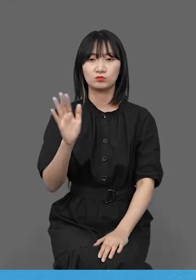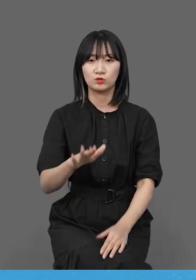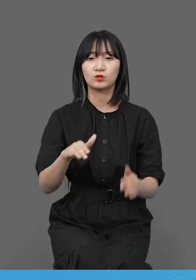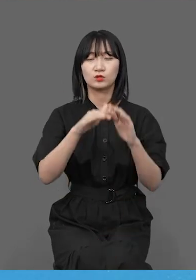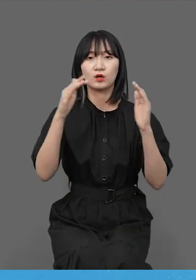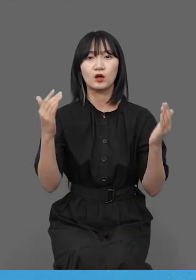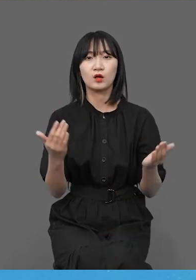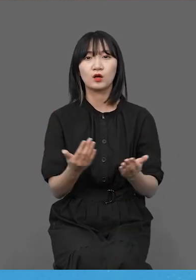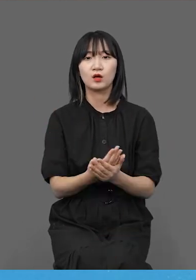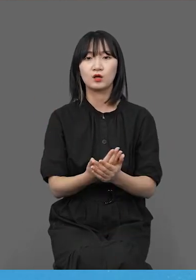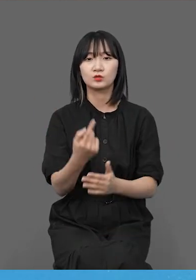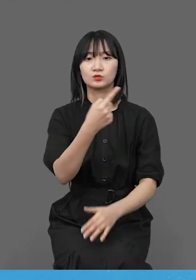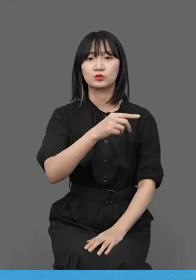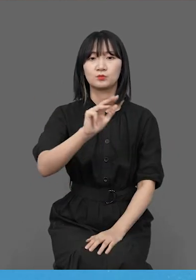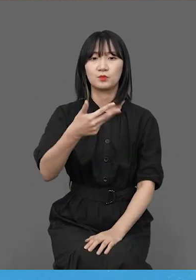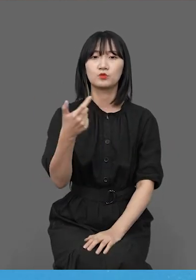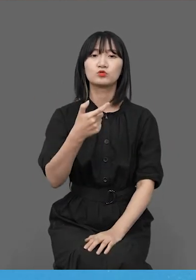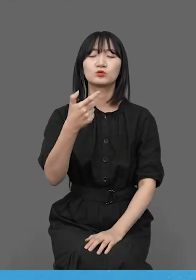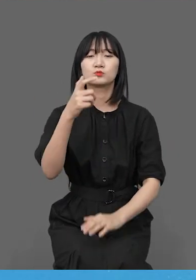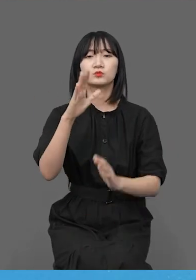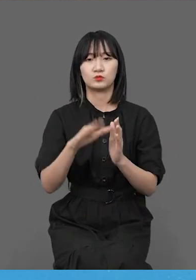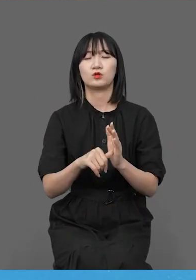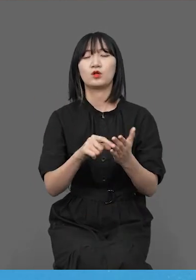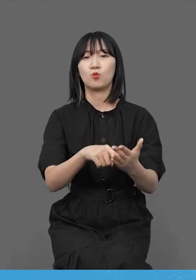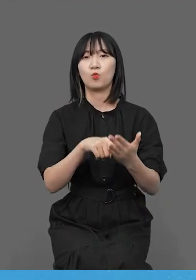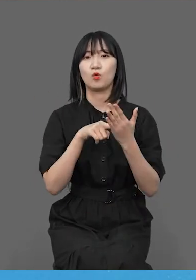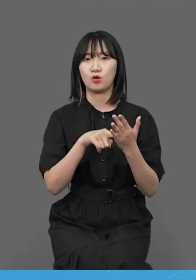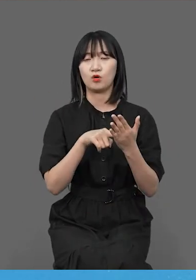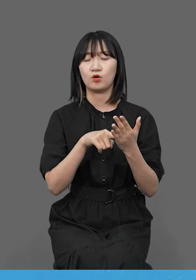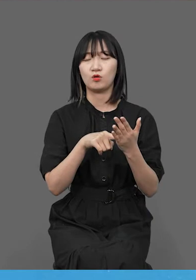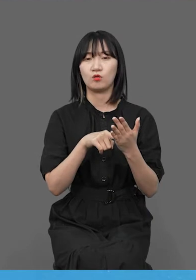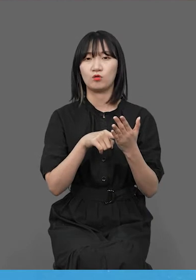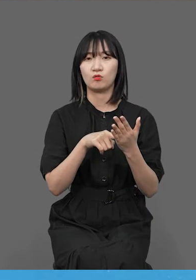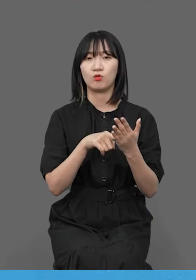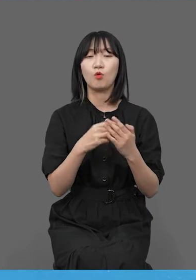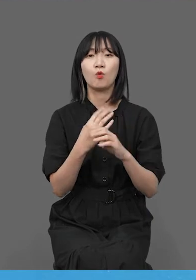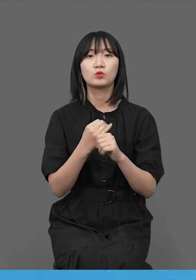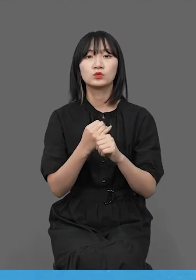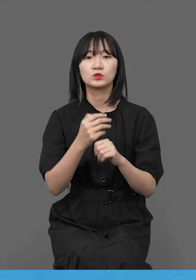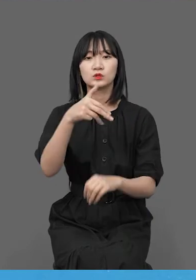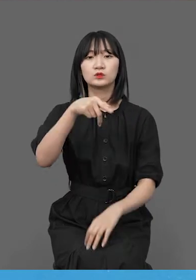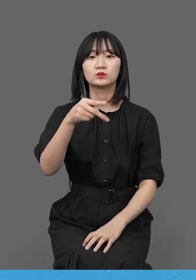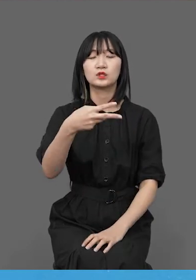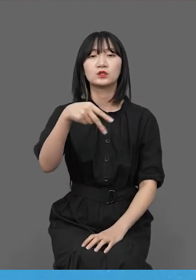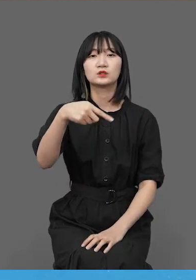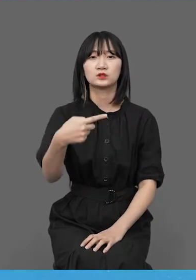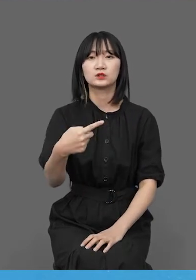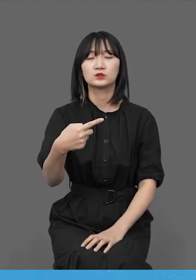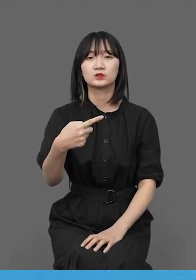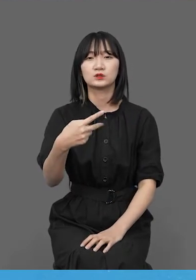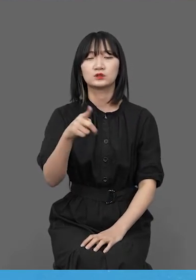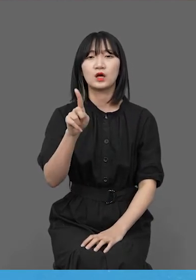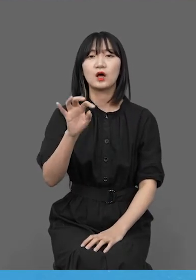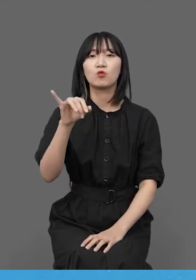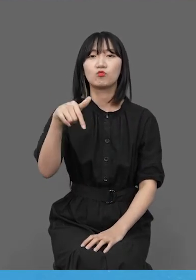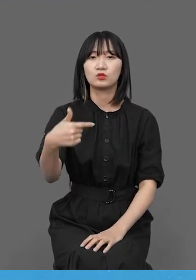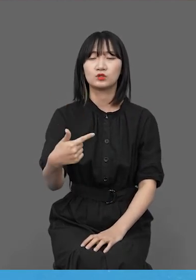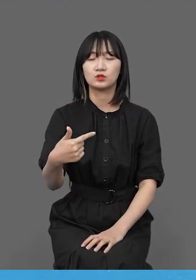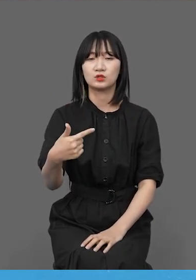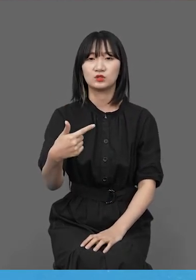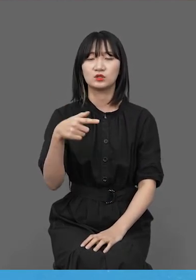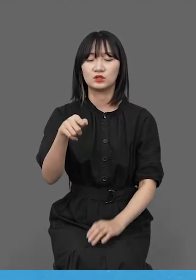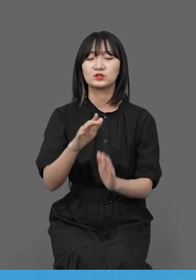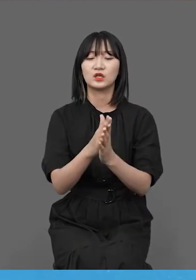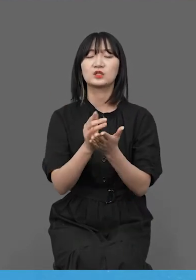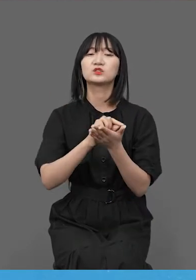다 1860년대에 나왔어요. 1860년대는 언제입니까? 찰스 다윈이 종의 기원 쓰는 그때거든요. 또